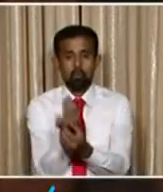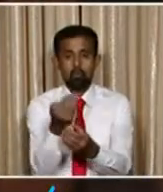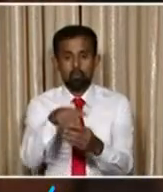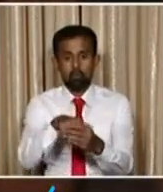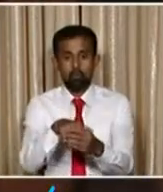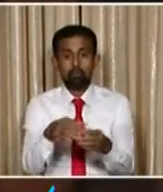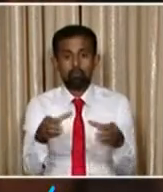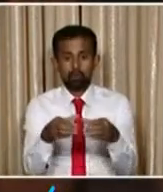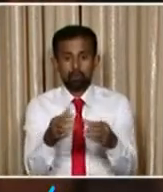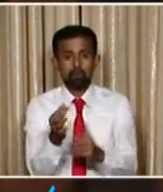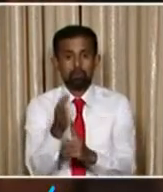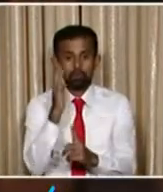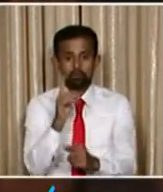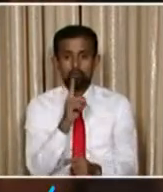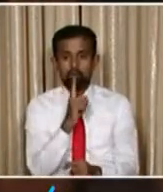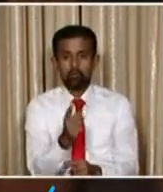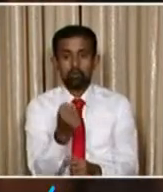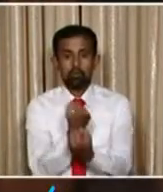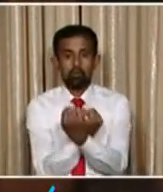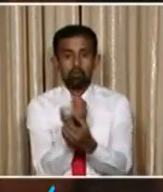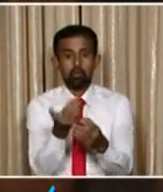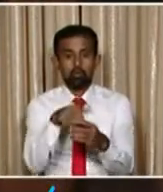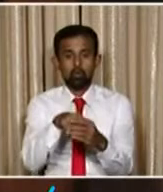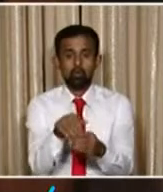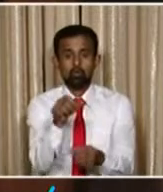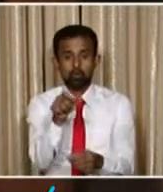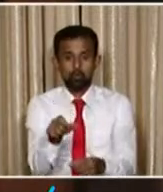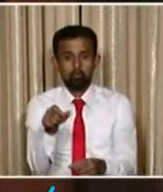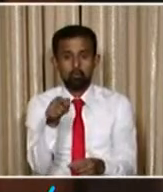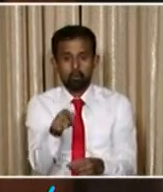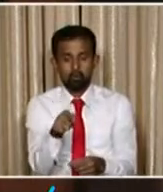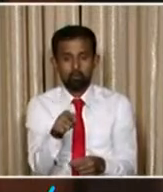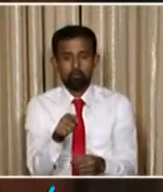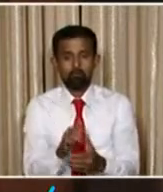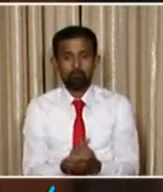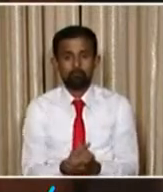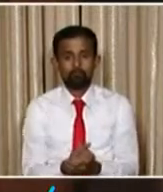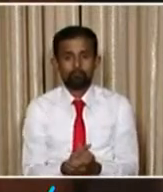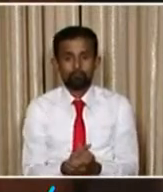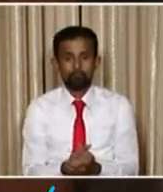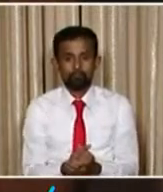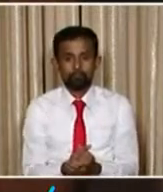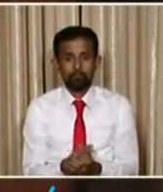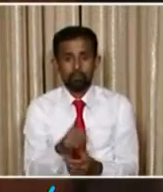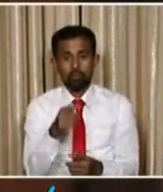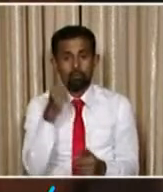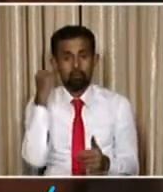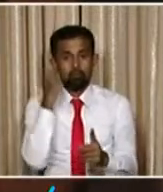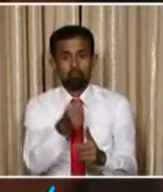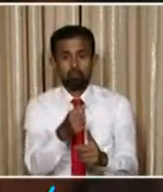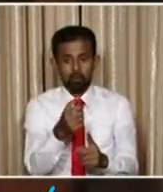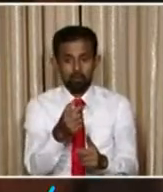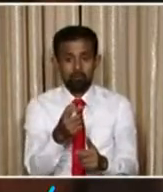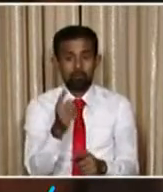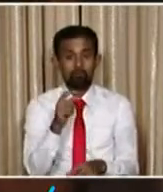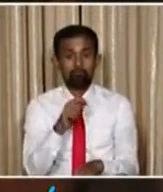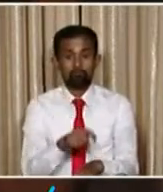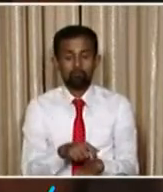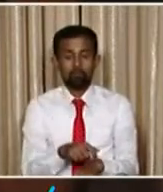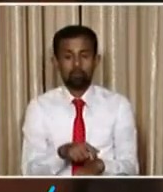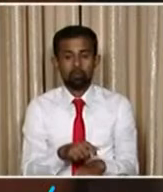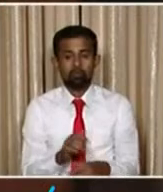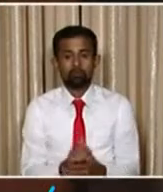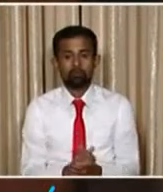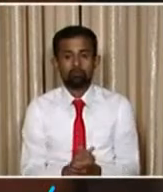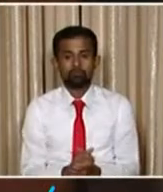இருக்கிறவர்கள் ஒரு பண்ணையாளரை அடிச்சு தாக்குன ஒரு பிக்குவை விசாரணை செய்ய வரும் பொழுது முதலாவது வந்து பிக்குடைய காலில் விழுந்து ஆசீர்வாதம் வேண்டிட்டு வந்து